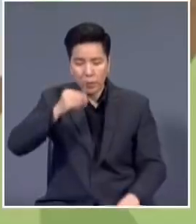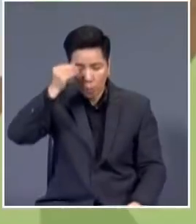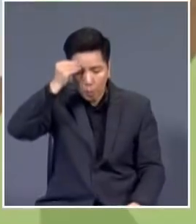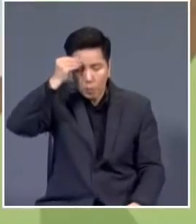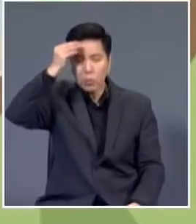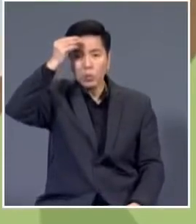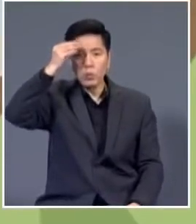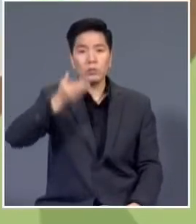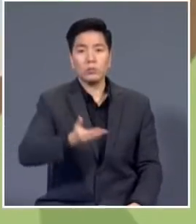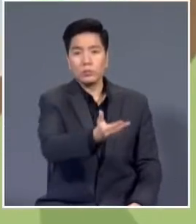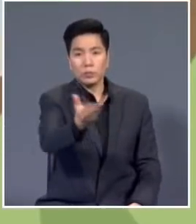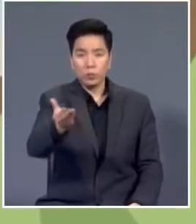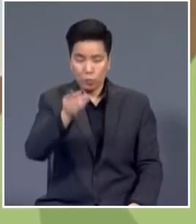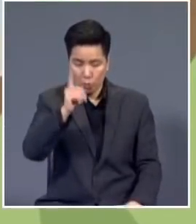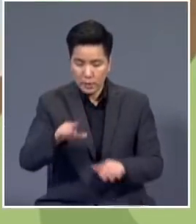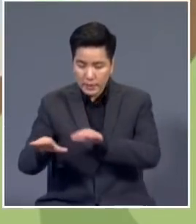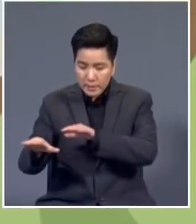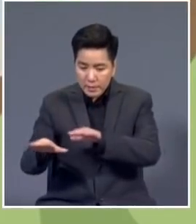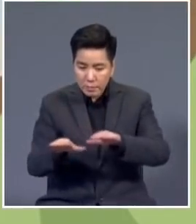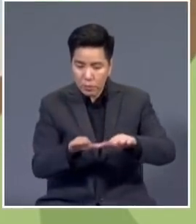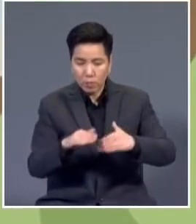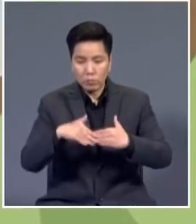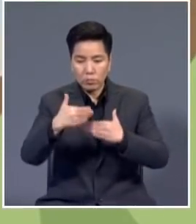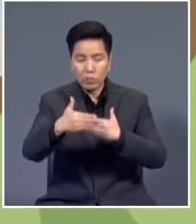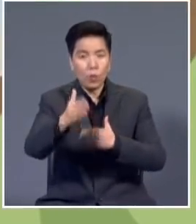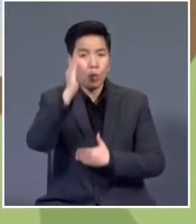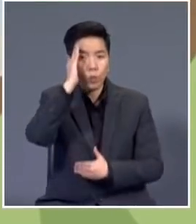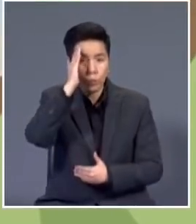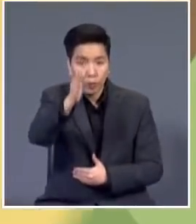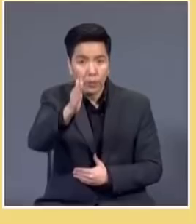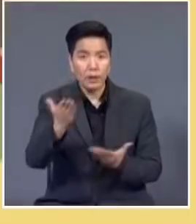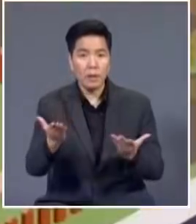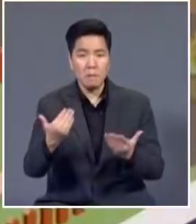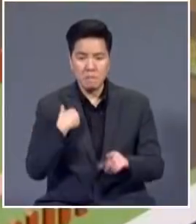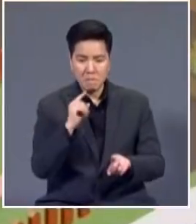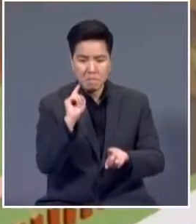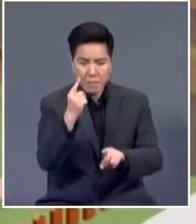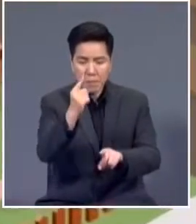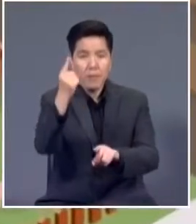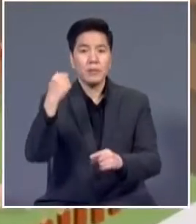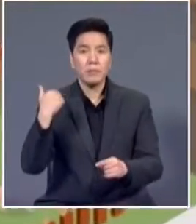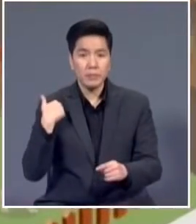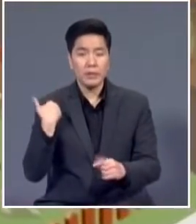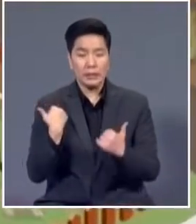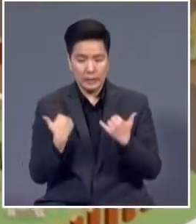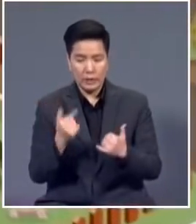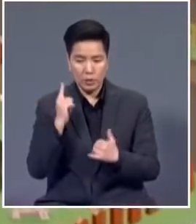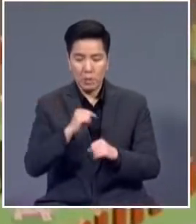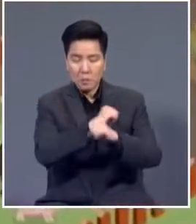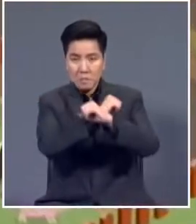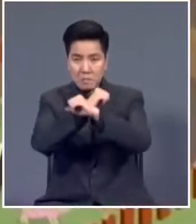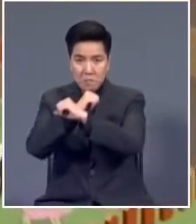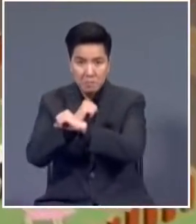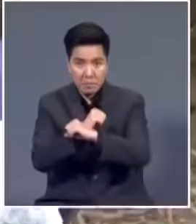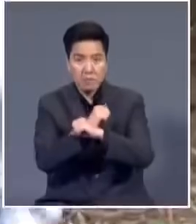เตรียมตัวเตรียมพร้อมเผชิญกับสิ่งท้าทายในอนาคตมีสิ่งใหม่ๆเกิดขึ้นมากมายนะครับซึ่งก็จะต้องเป็นภูมิคุ้มกัน